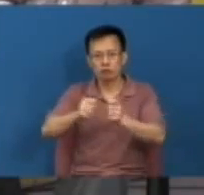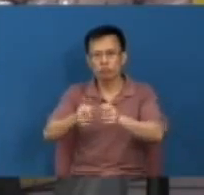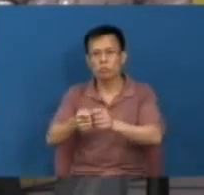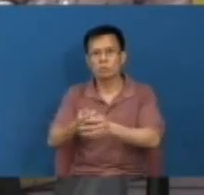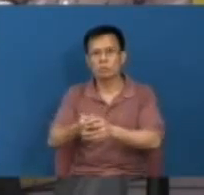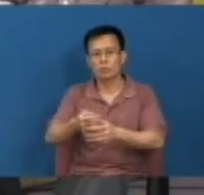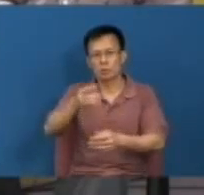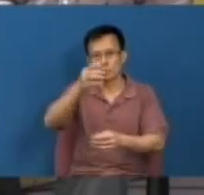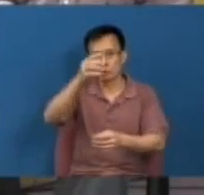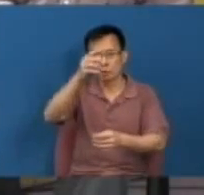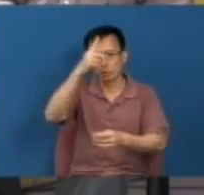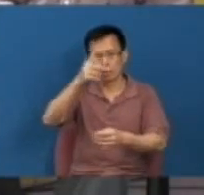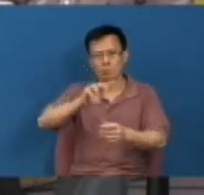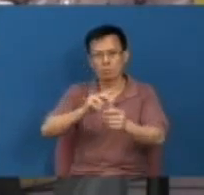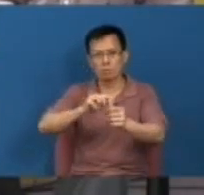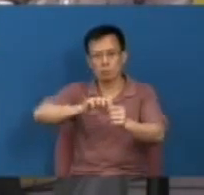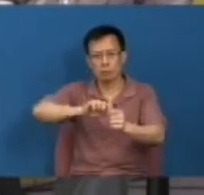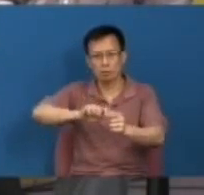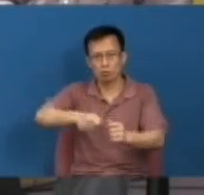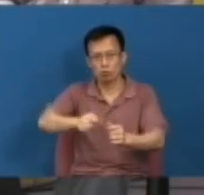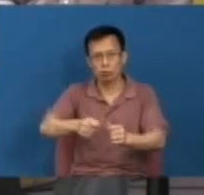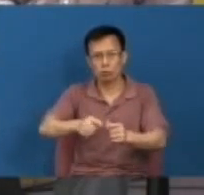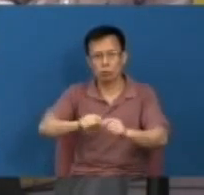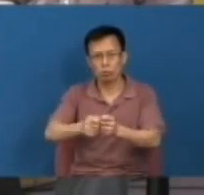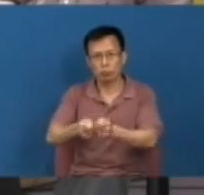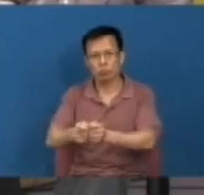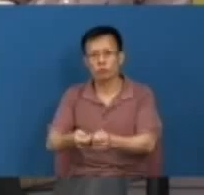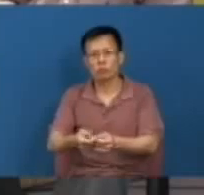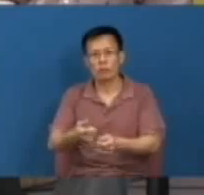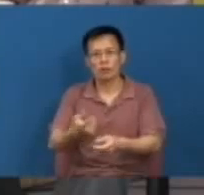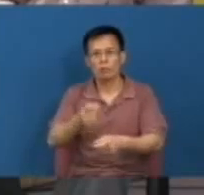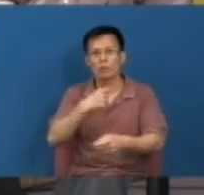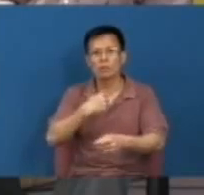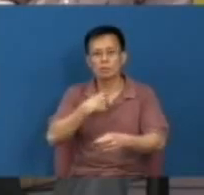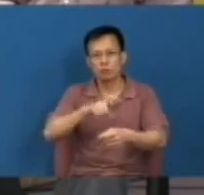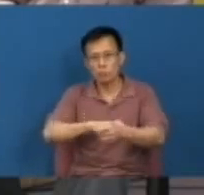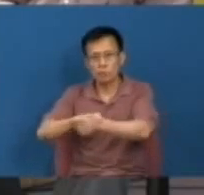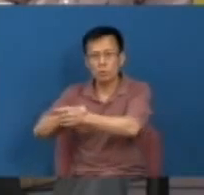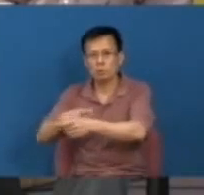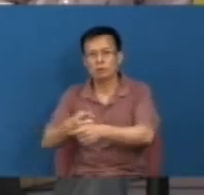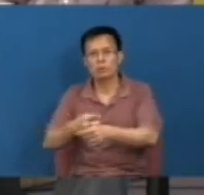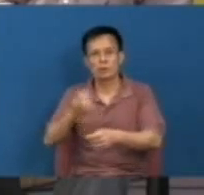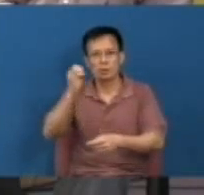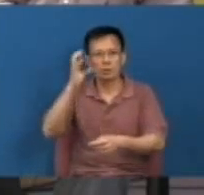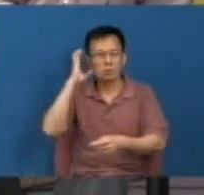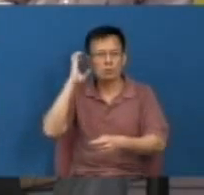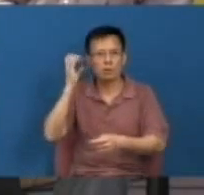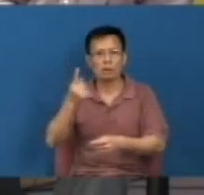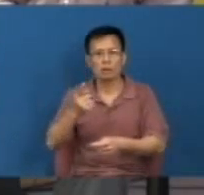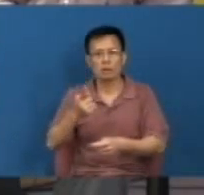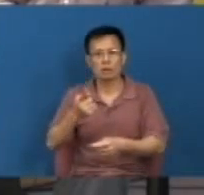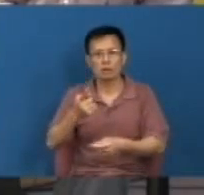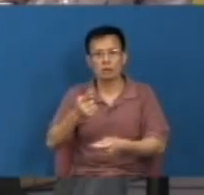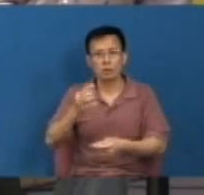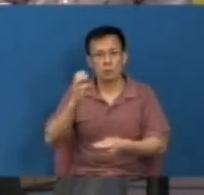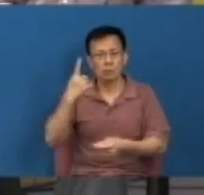咗佢幾把鎖，咁所以就因為呢個理由而要拉阿陳生翻去間鋪度。咁我真係覺得好可笑咯。阿陳生分毫未